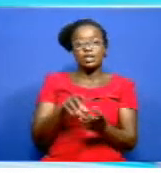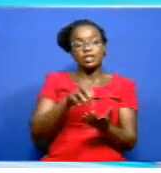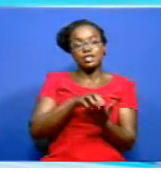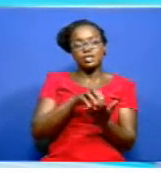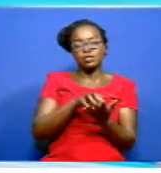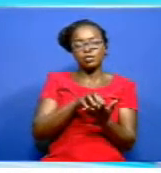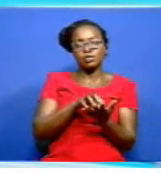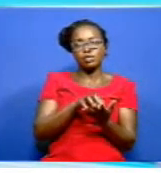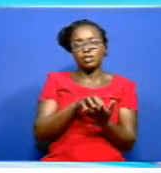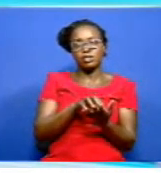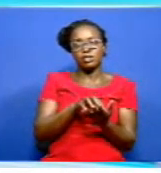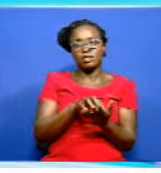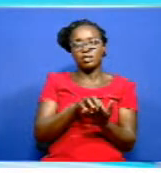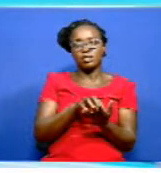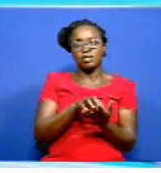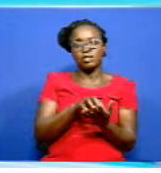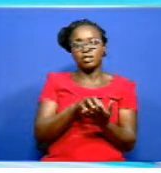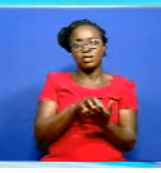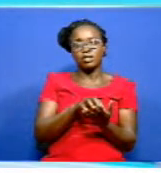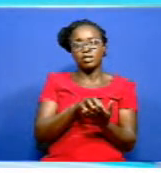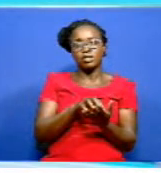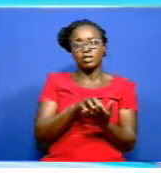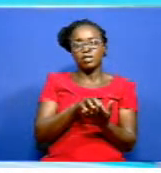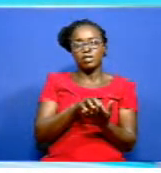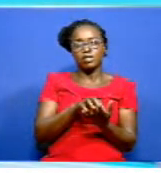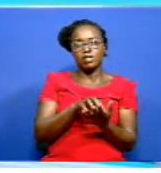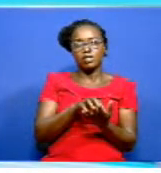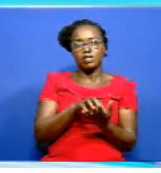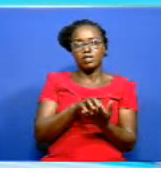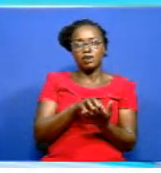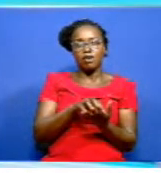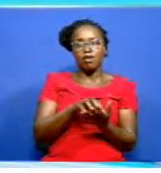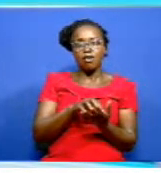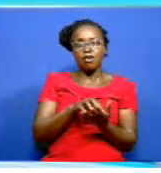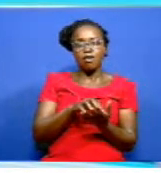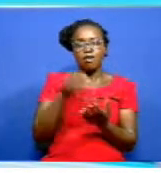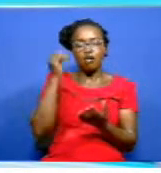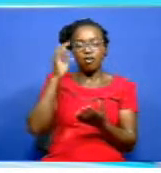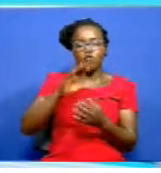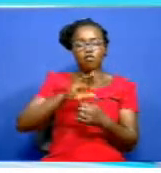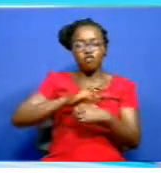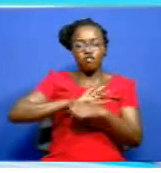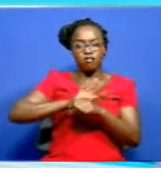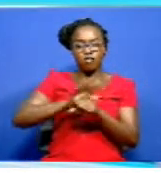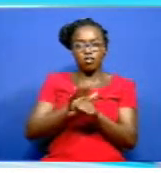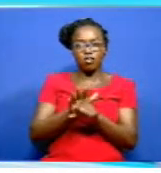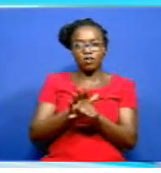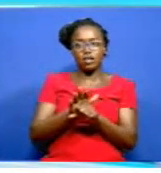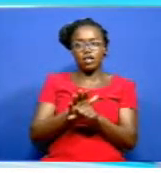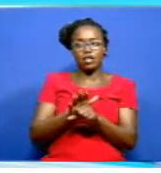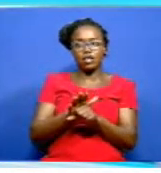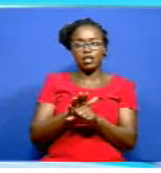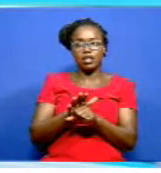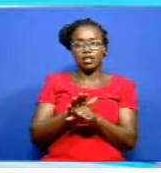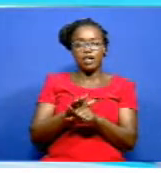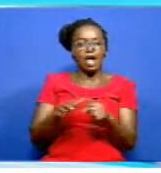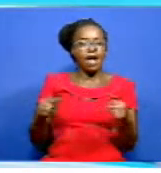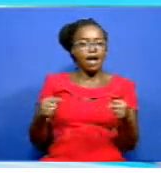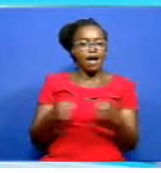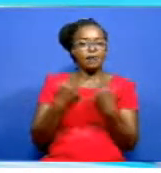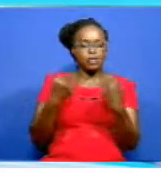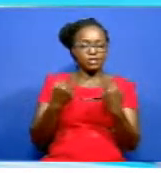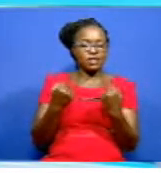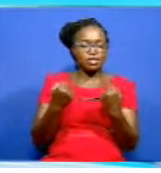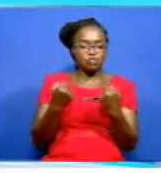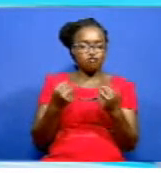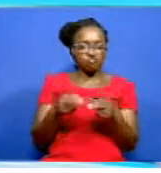kuhusiana na mkurupuko ama ugonjwa wa COVID-19 humu nchini. Vile vile amezungumzia ajali za